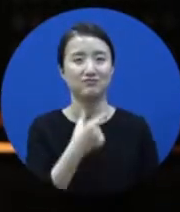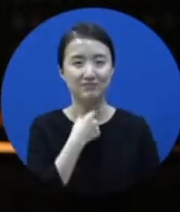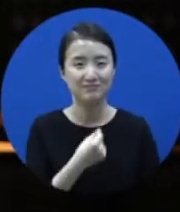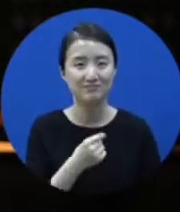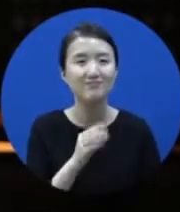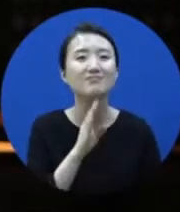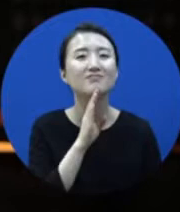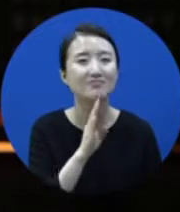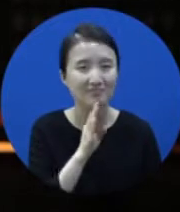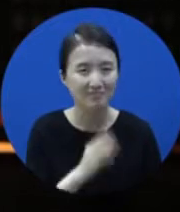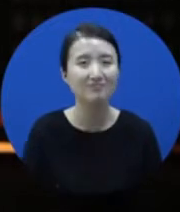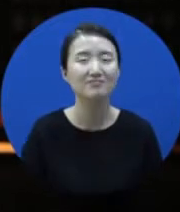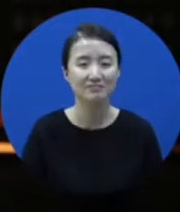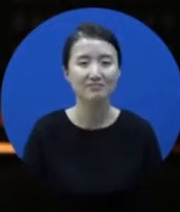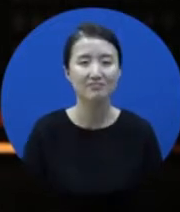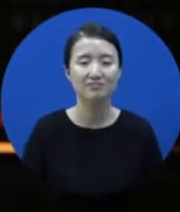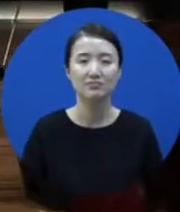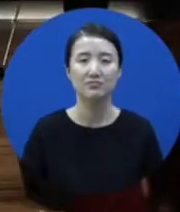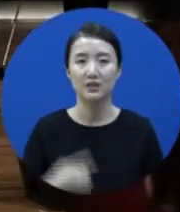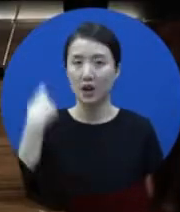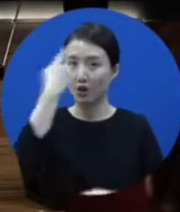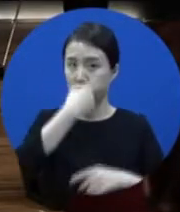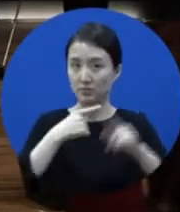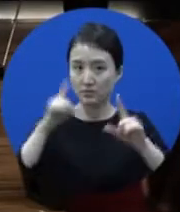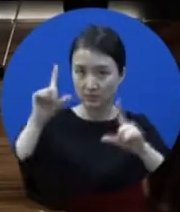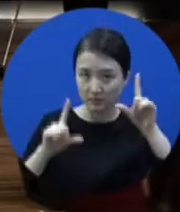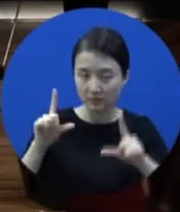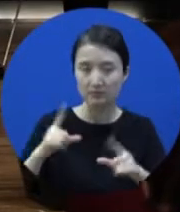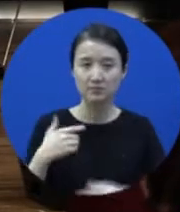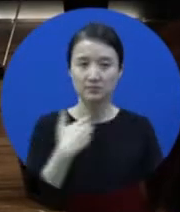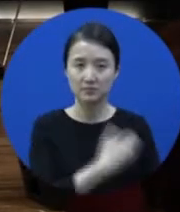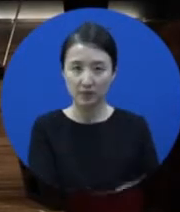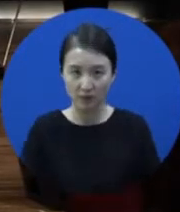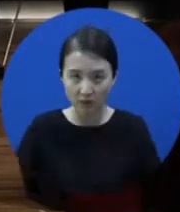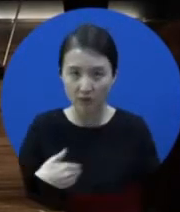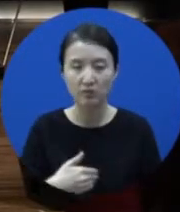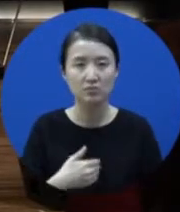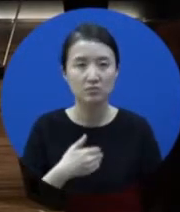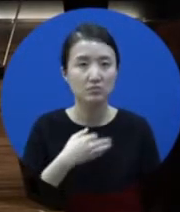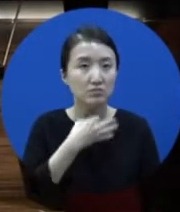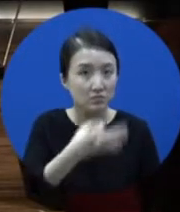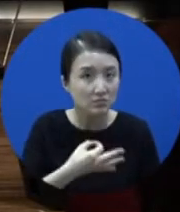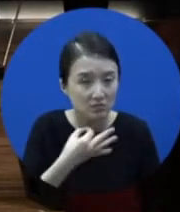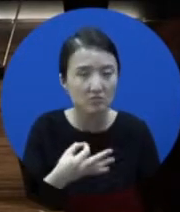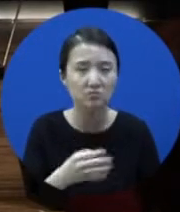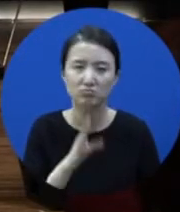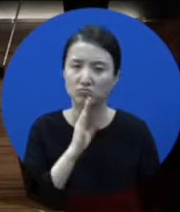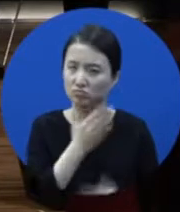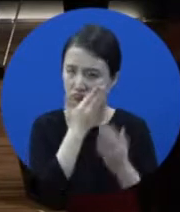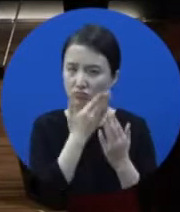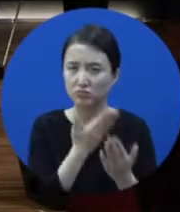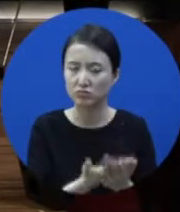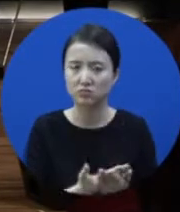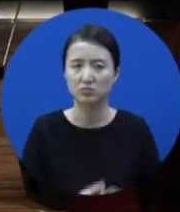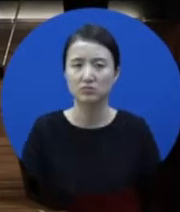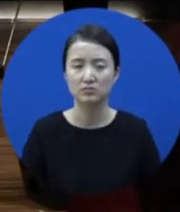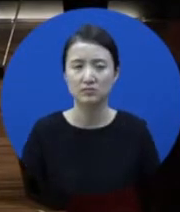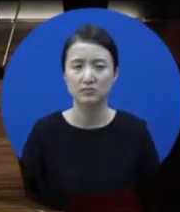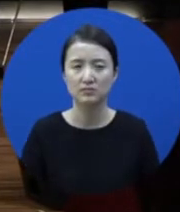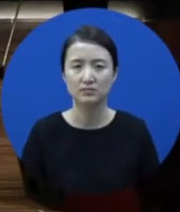어떤지에 따라서 달라집니다. 자, 마지막으로 말의 내용이 7%밖에 전달이 안 된다고 합니다.